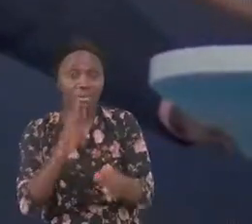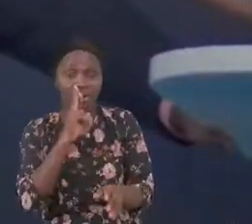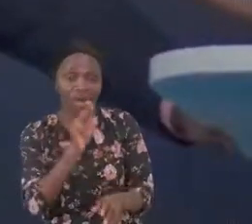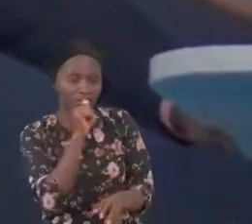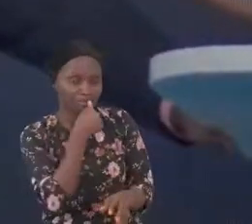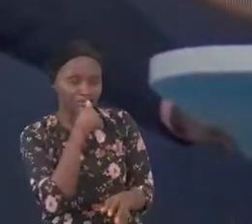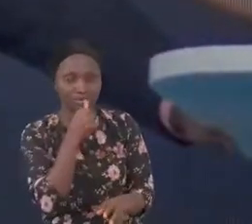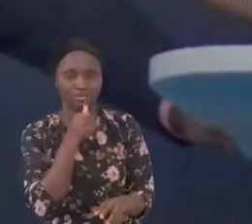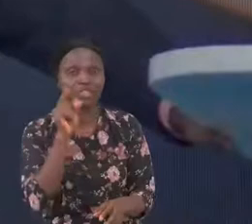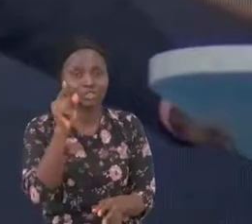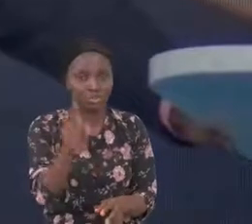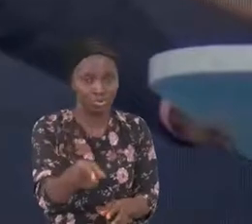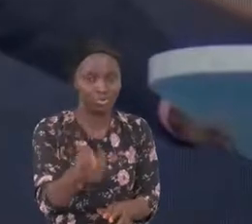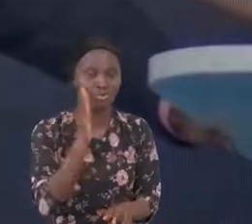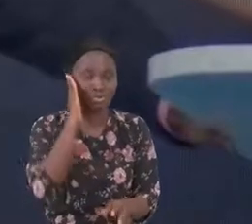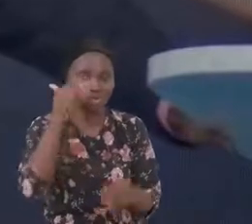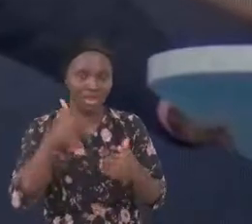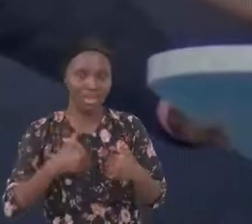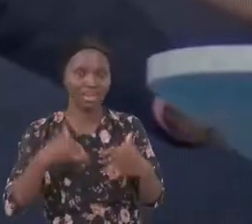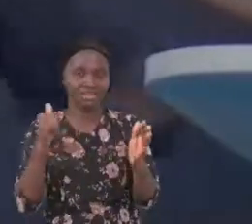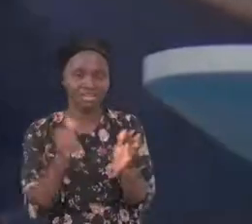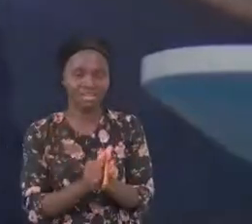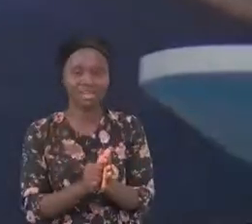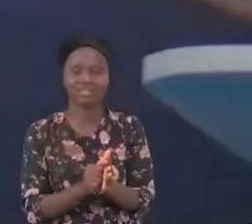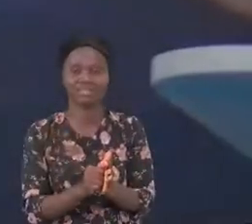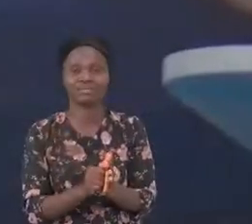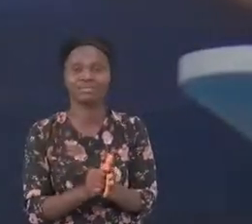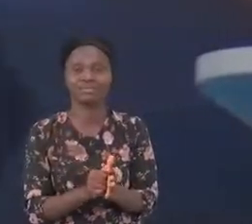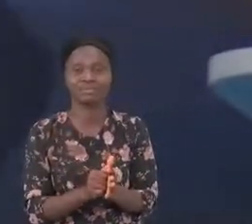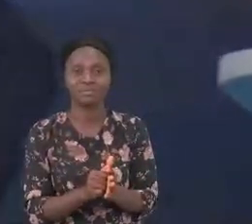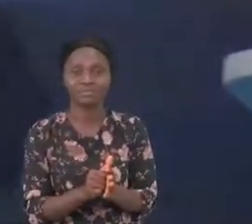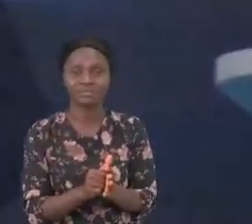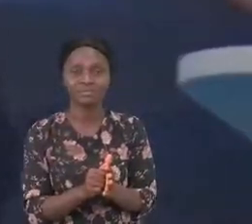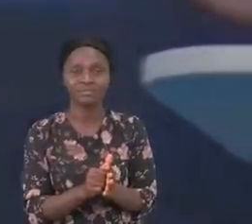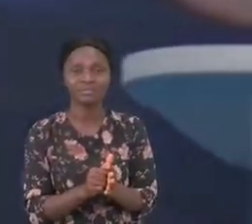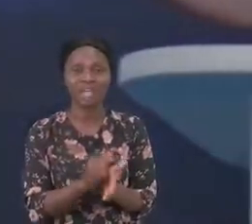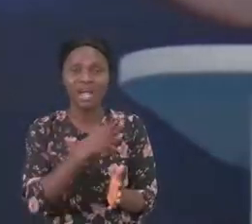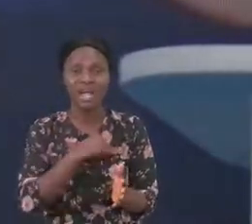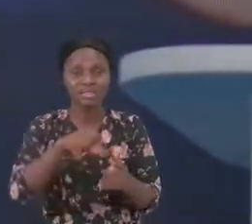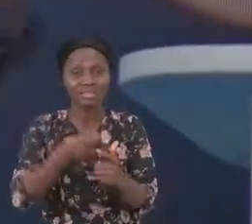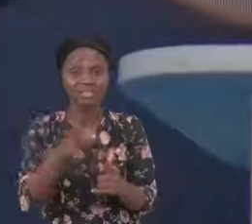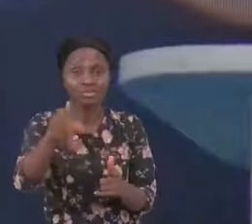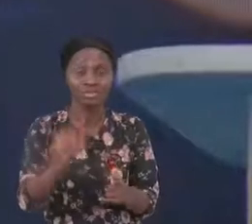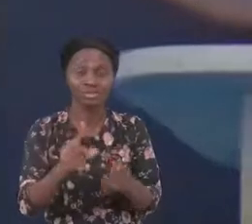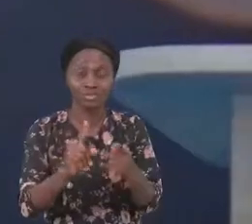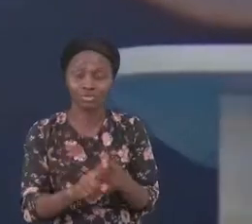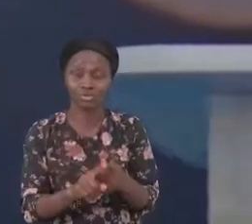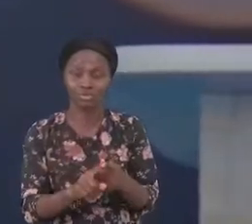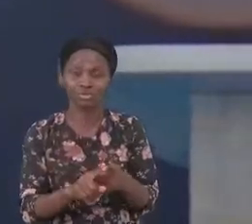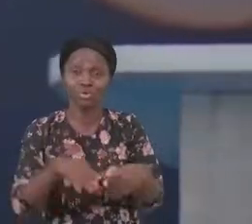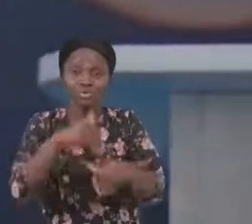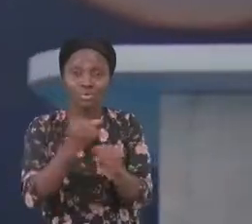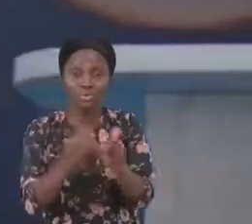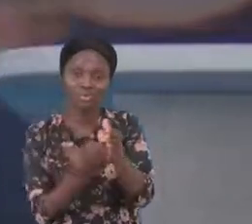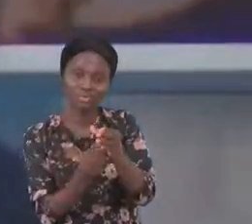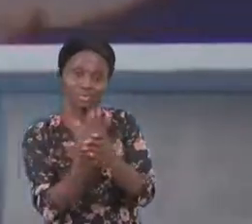auras cette, et tu dois entretenir cette plante-là. Ce que nous entendons, nous plantons ça. Ce